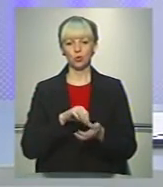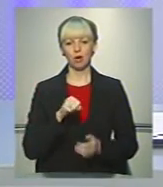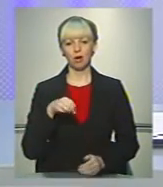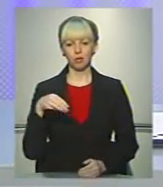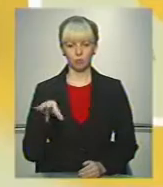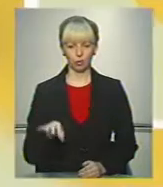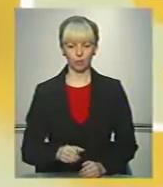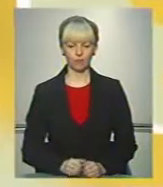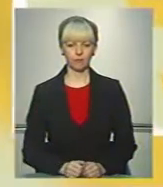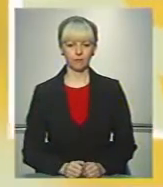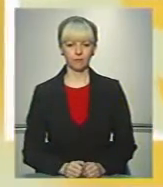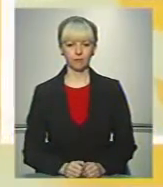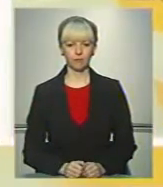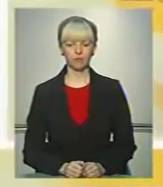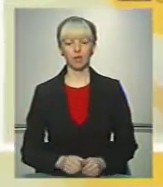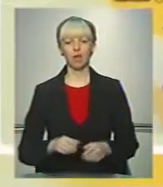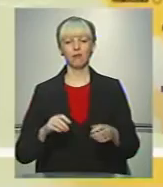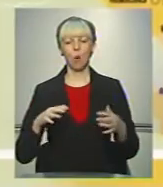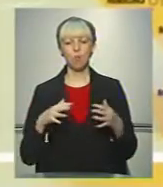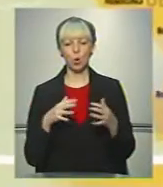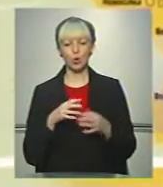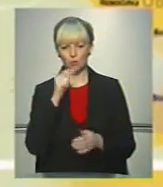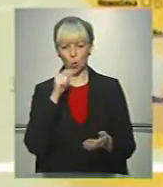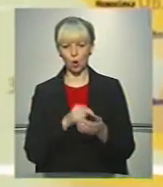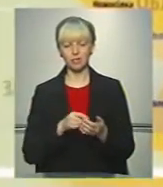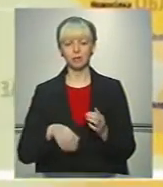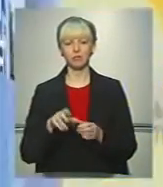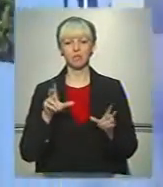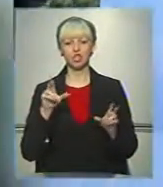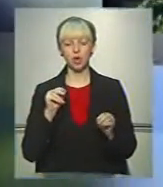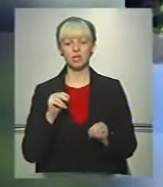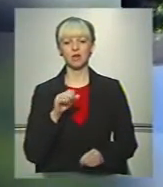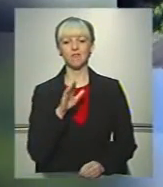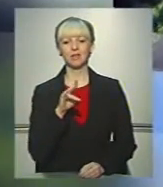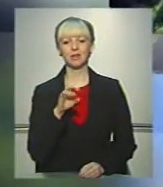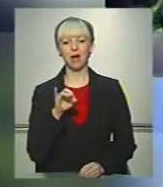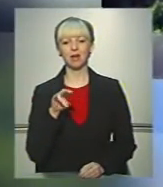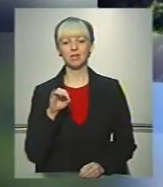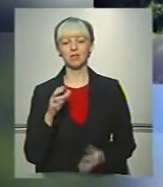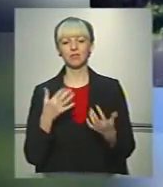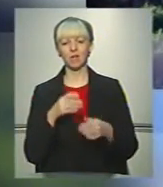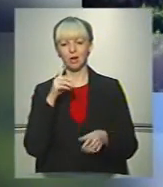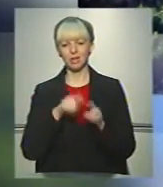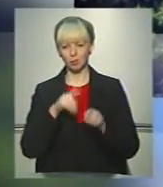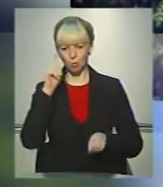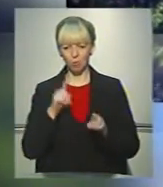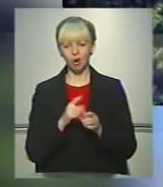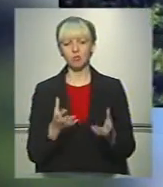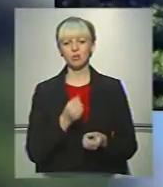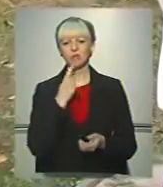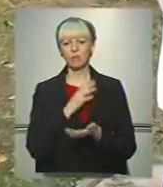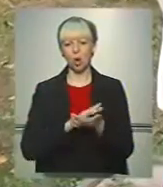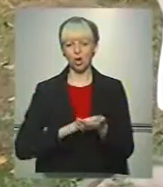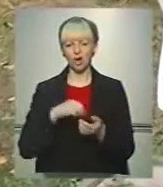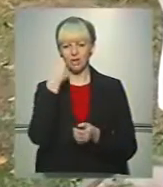АТО. В запеклому бою в Луганському місті Щастя Владислав Піцлу втратив рідного брата та отримав численні поранення. Вже